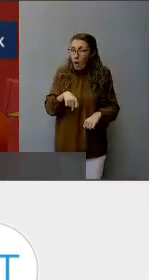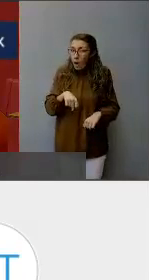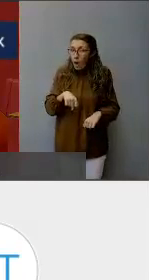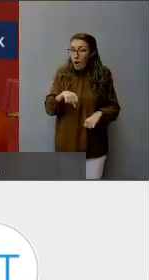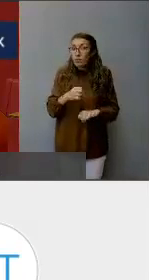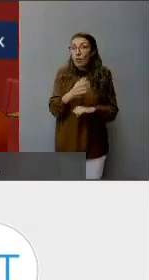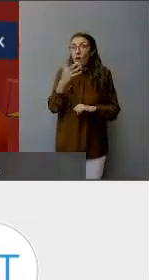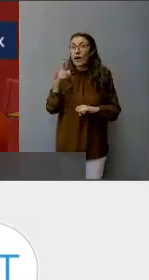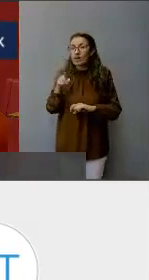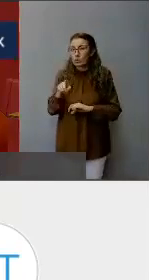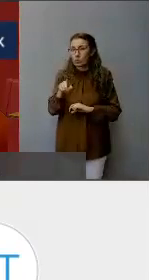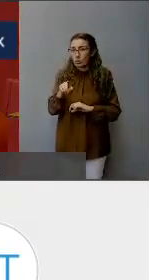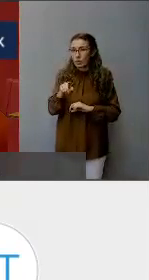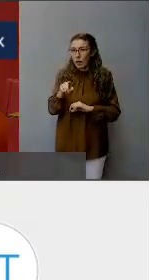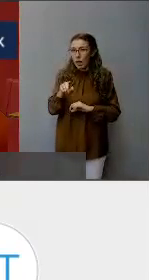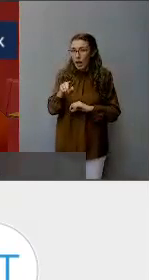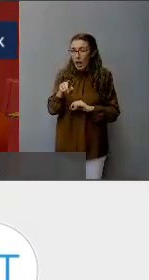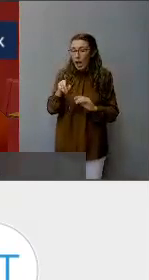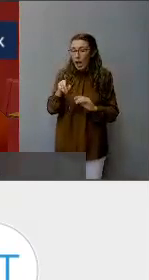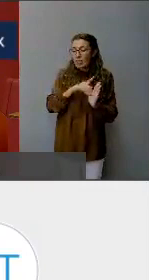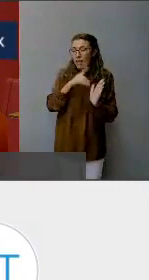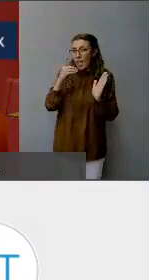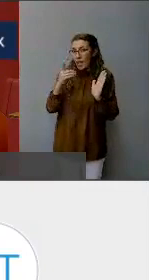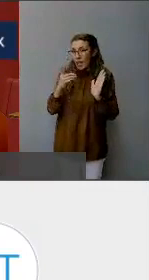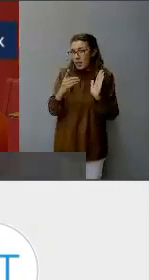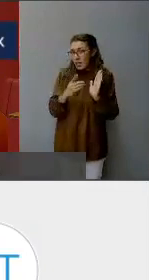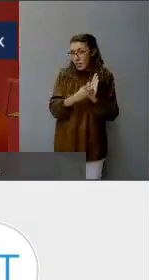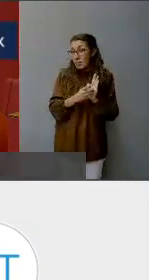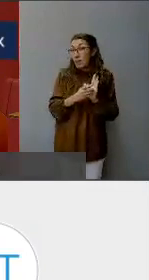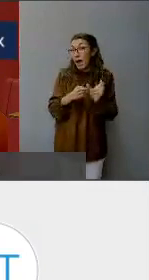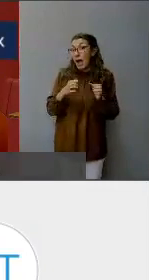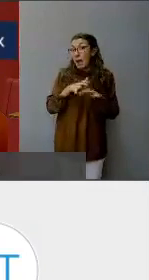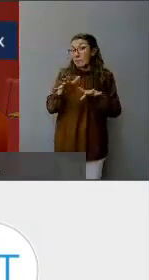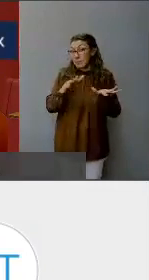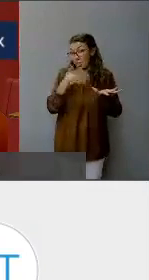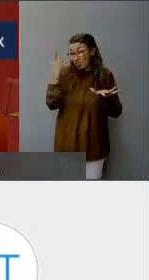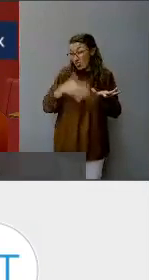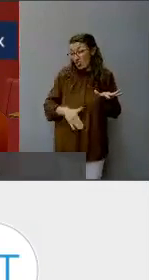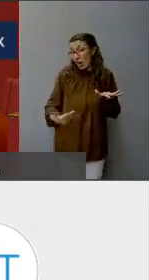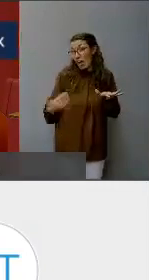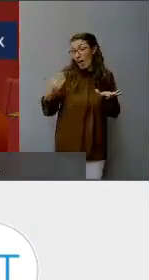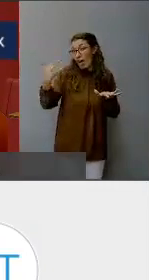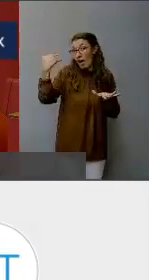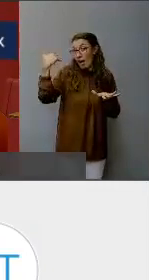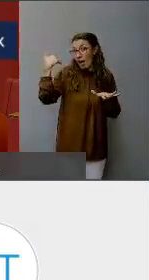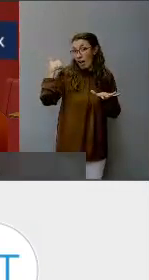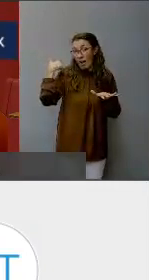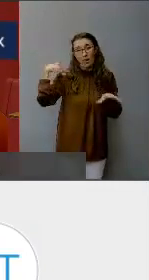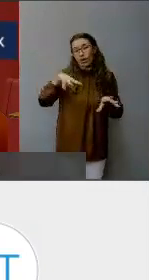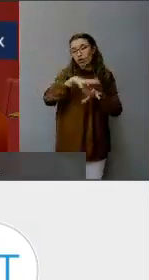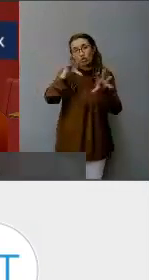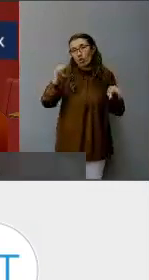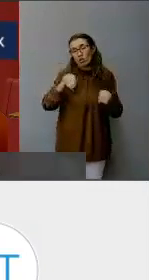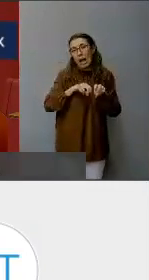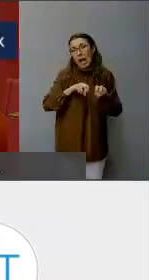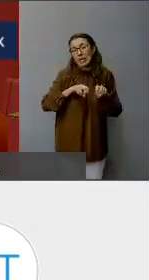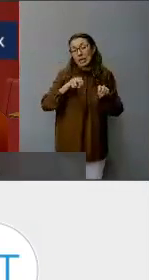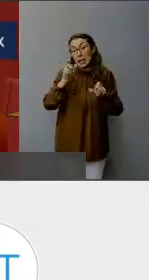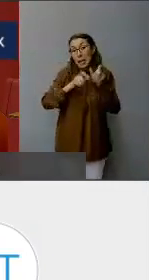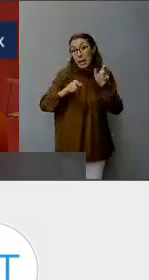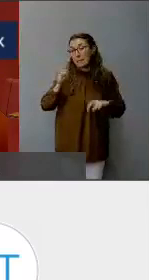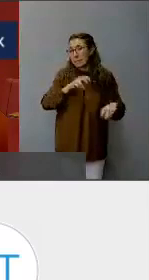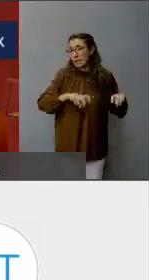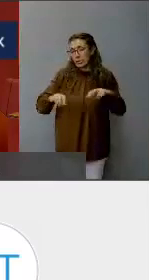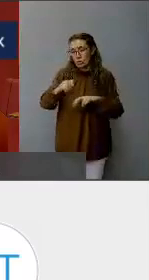ripensare la delibera adottata da una precedente amministrazione di totale pedonalizzazione in modo tale da renderla